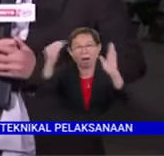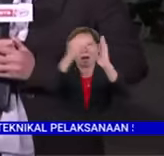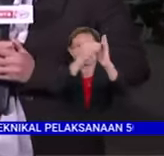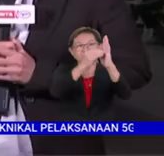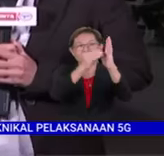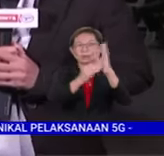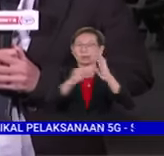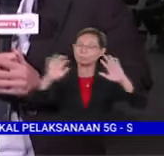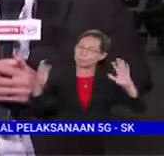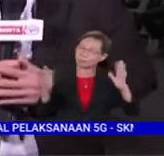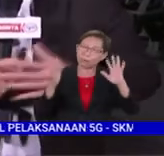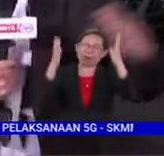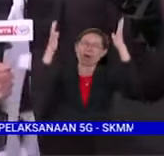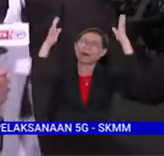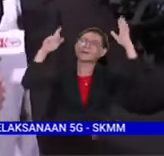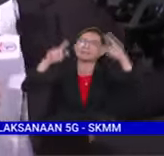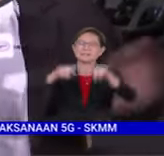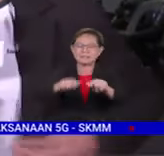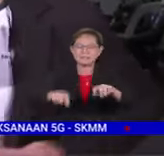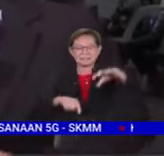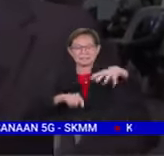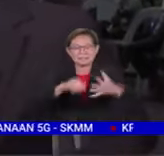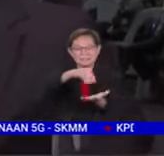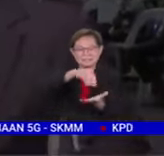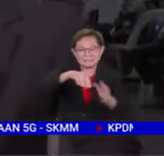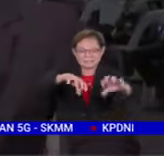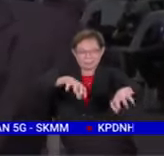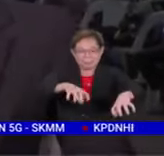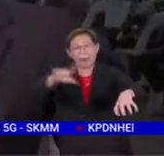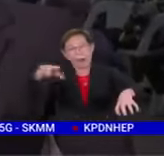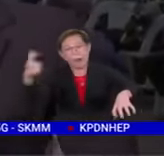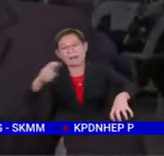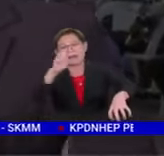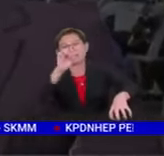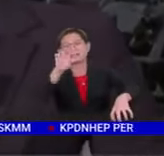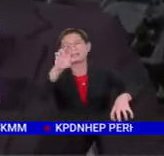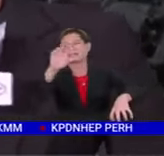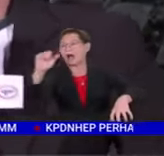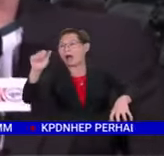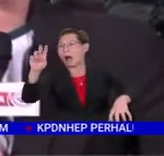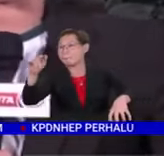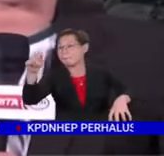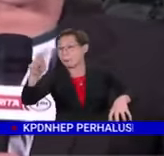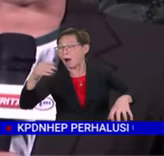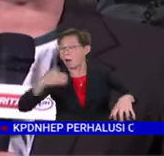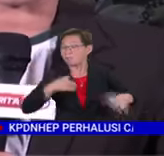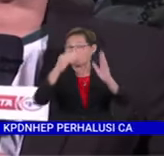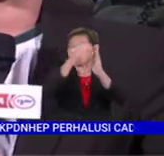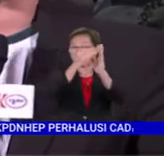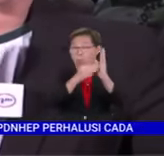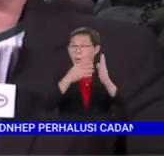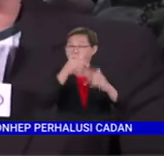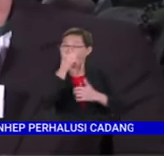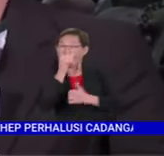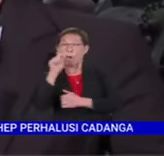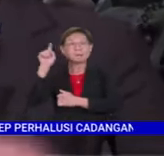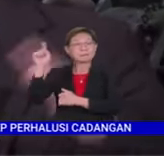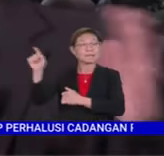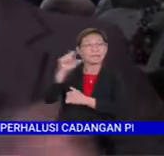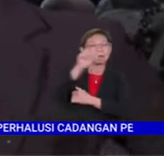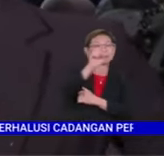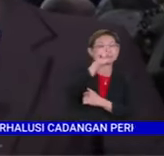acara sambutan di tempat lain di jiran Bertong ini sendiri, di Seri Aman misalnya, ada acara yang agak menarik.